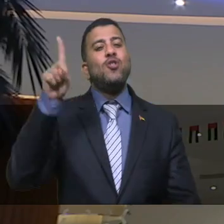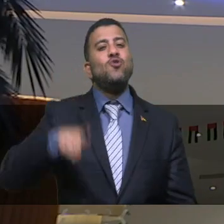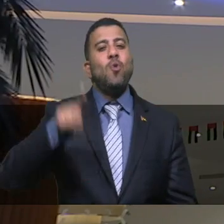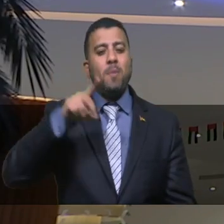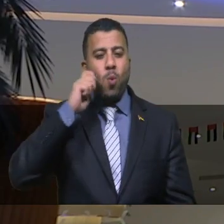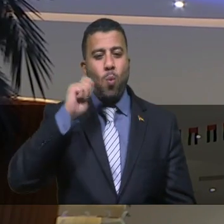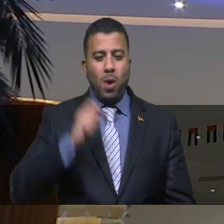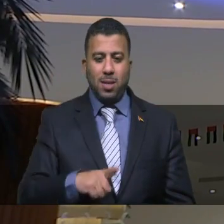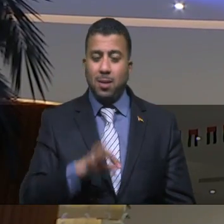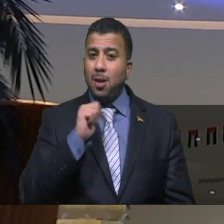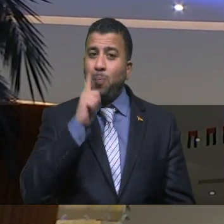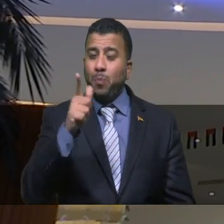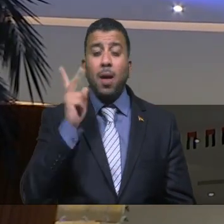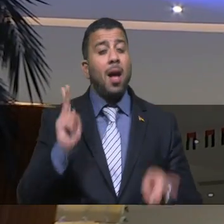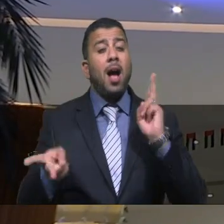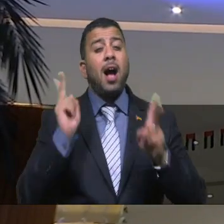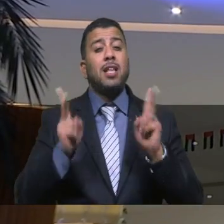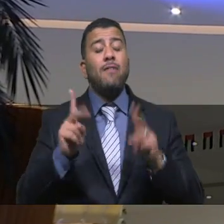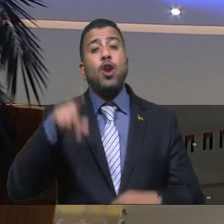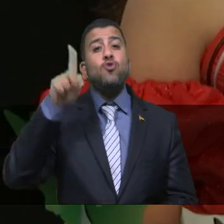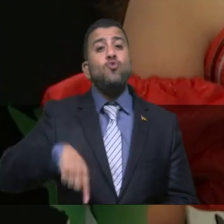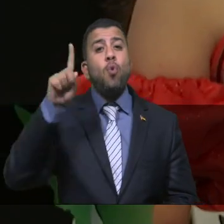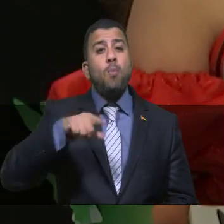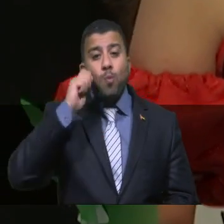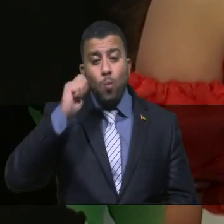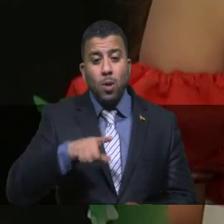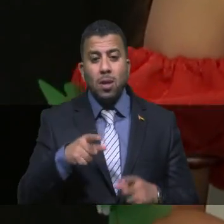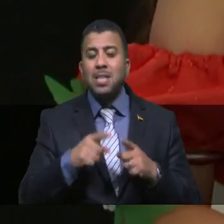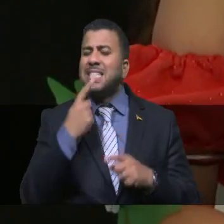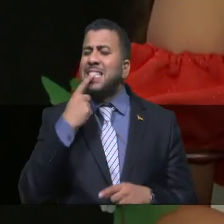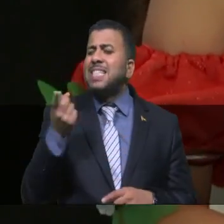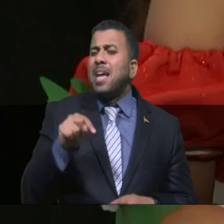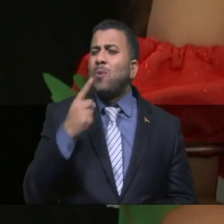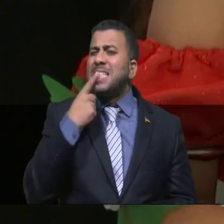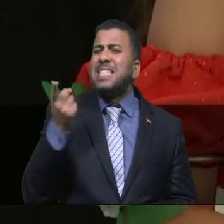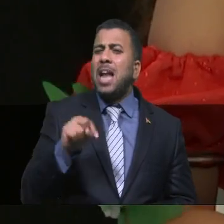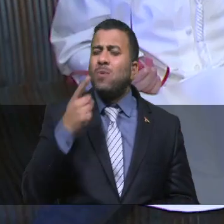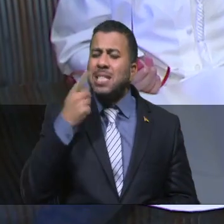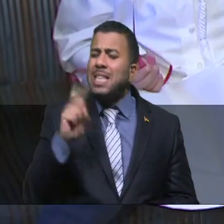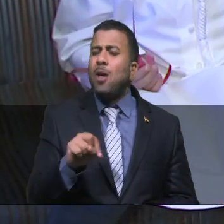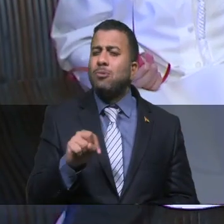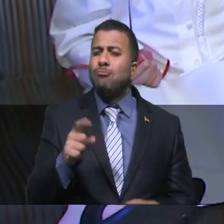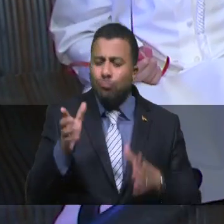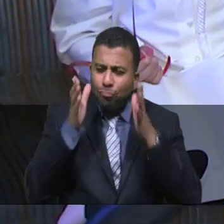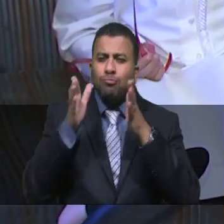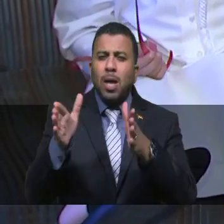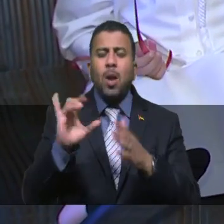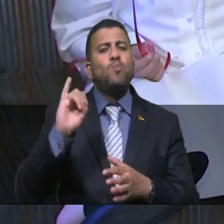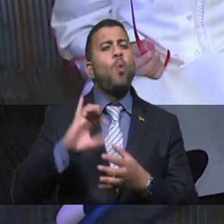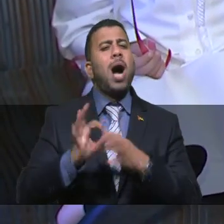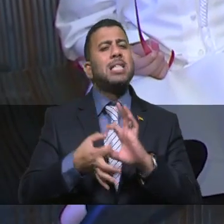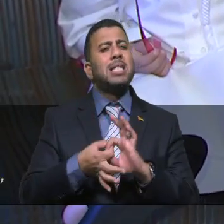الوطني. يعتبر الاحتفال باليوم الوطني مناسبة سنوية تحرص جميع الجهات